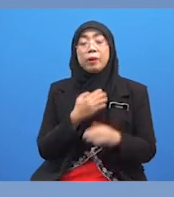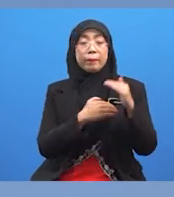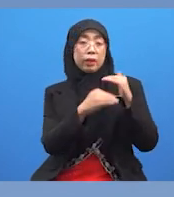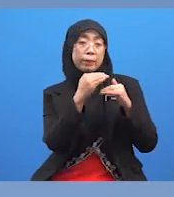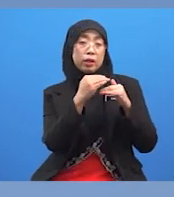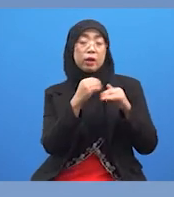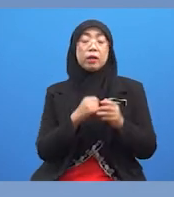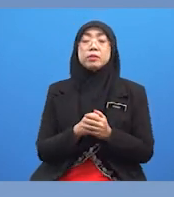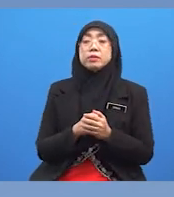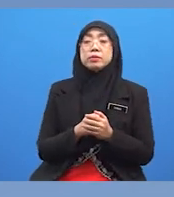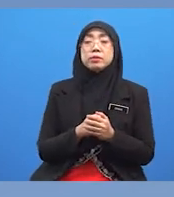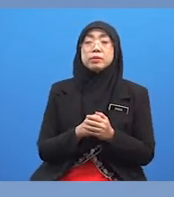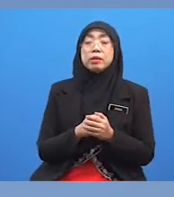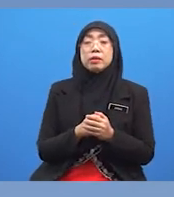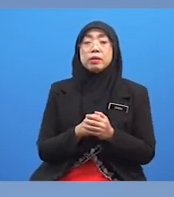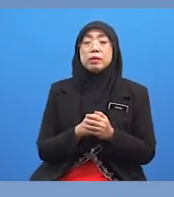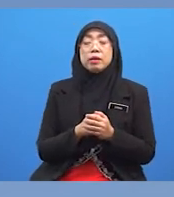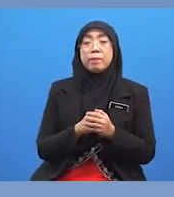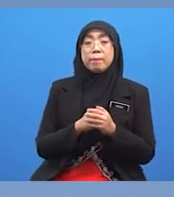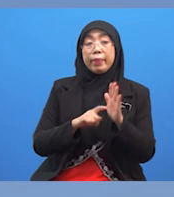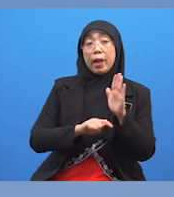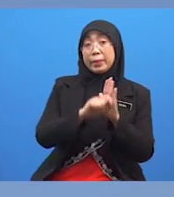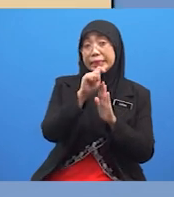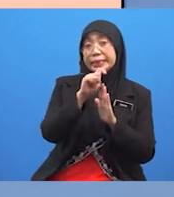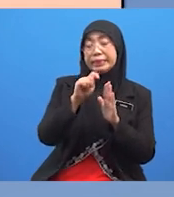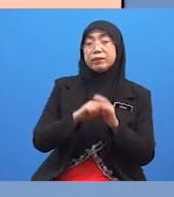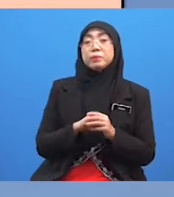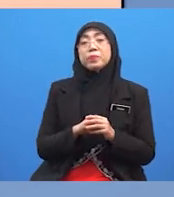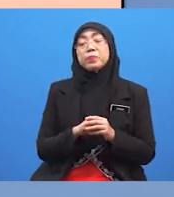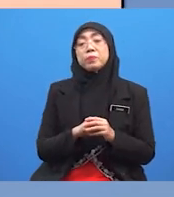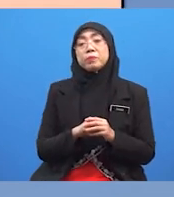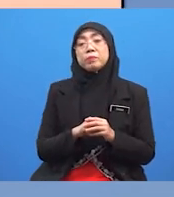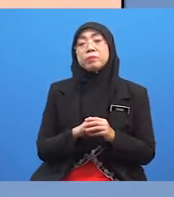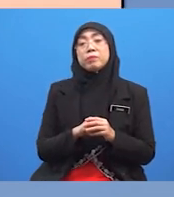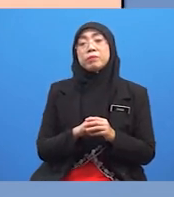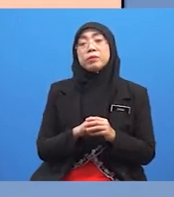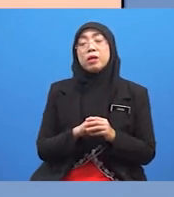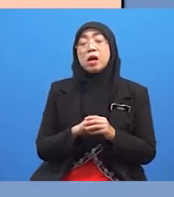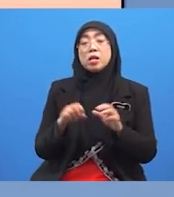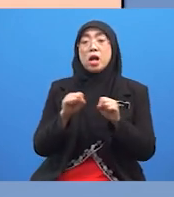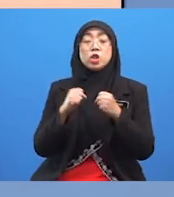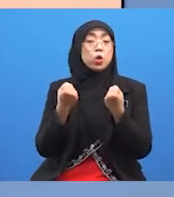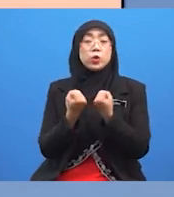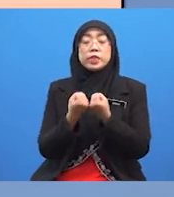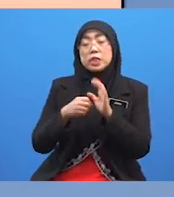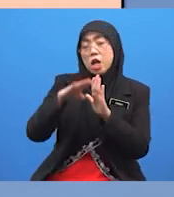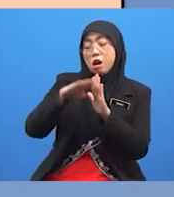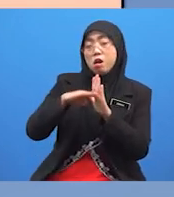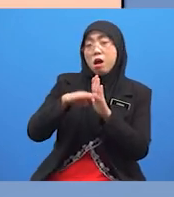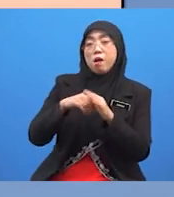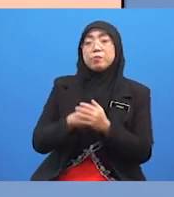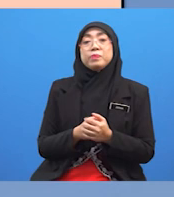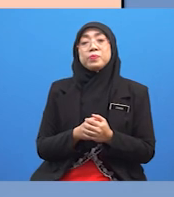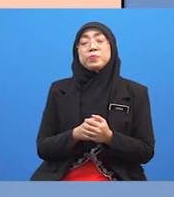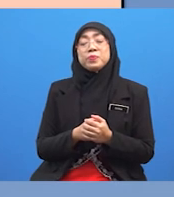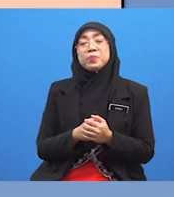sosial. Kelapan, menyebabkan berlakunya mobiliti sosial. Kesembilan,